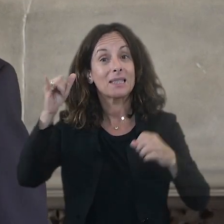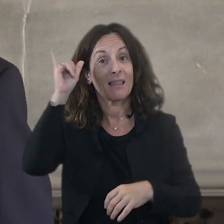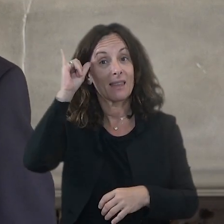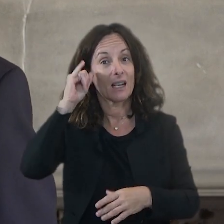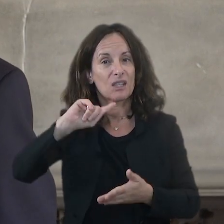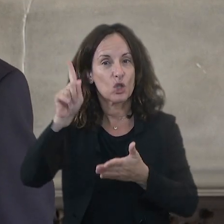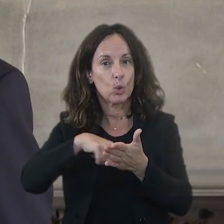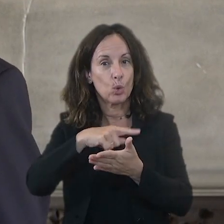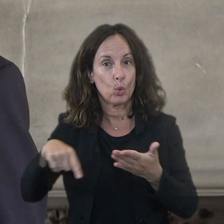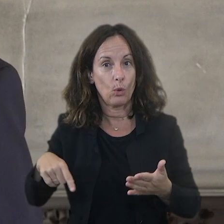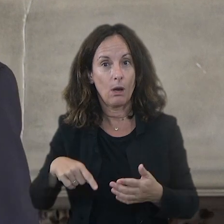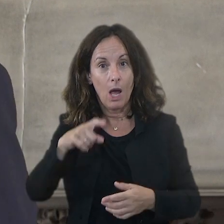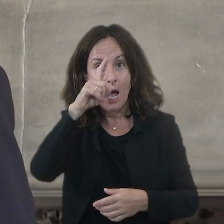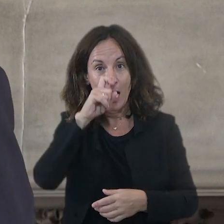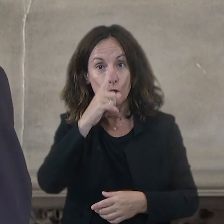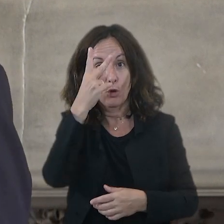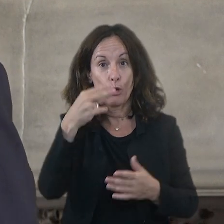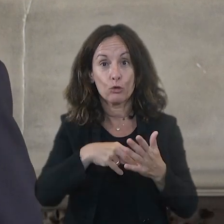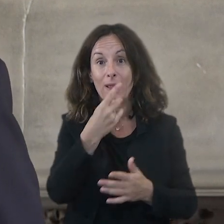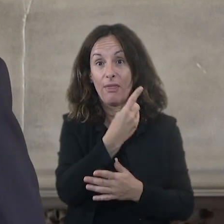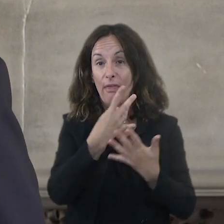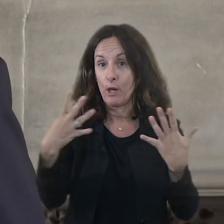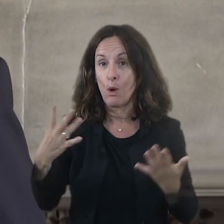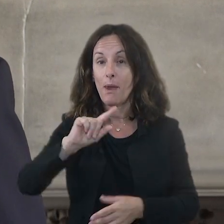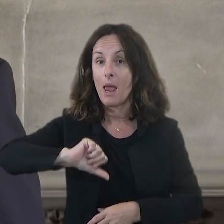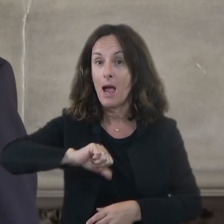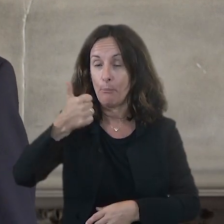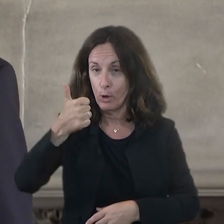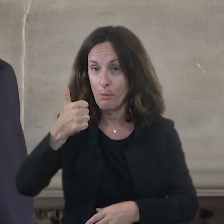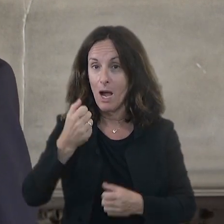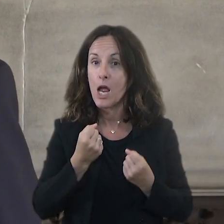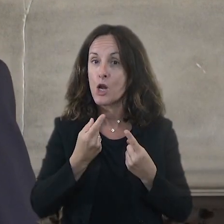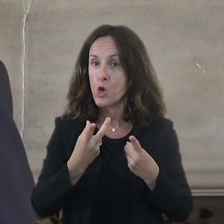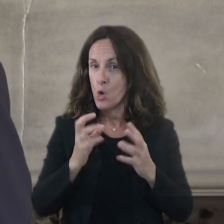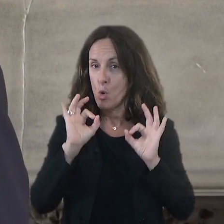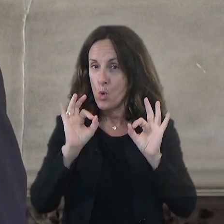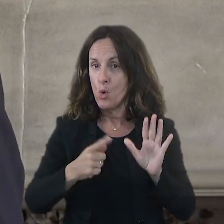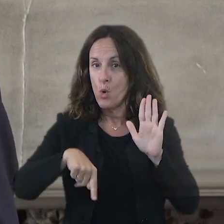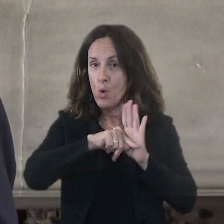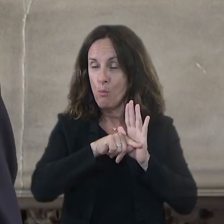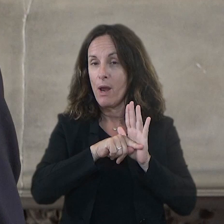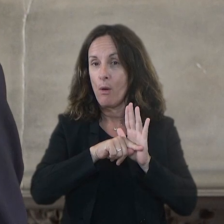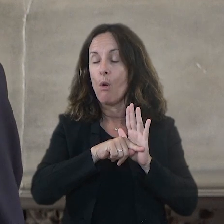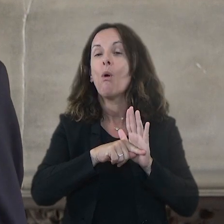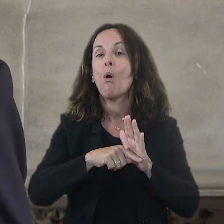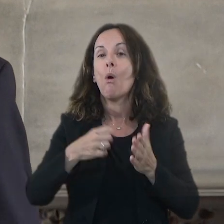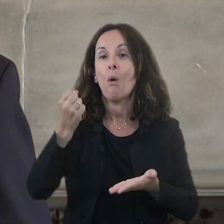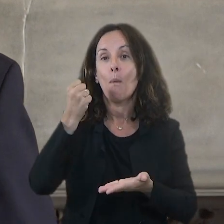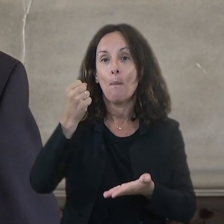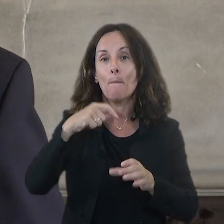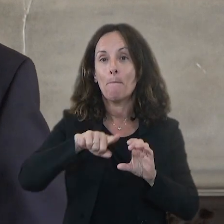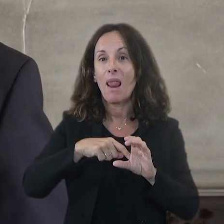unilateralment el pacte d'esquerres, una bossa de places que se va aprovar l'any 2019 i que donava seguretat jurídica, però sobretot donava